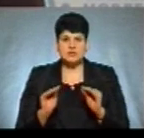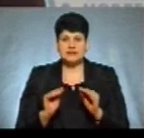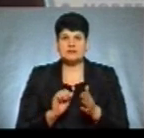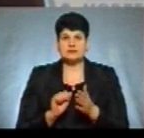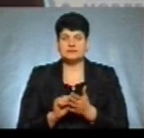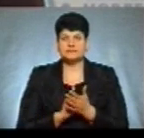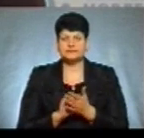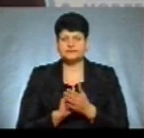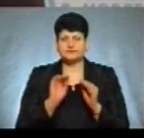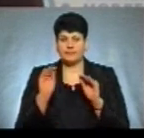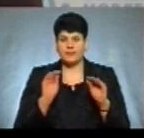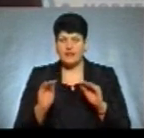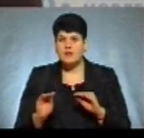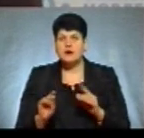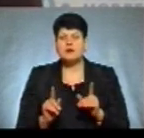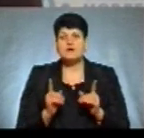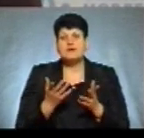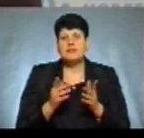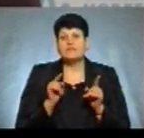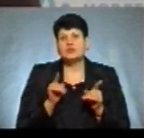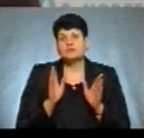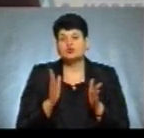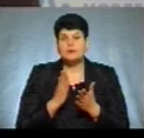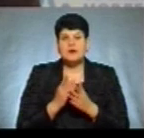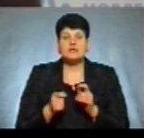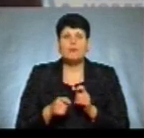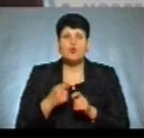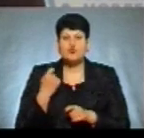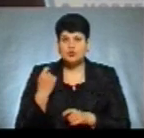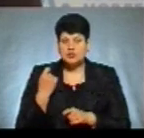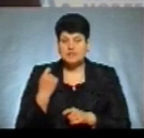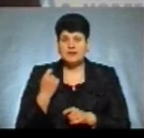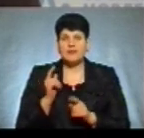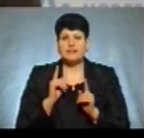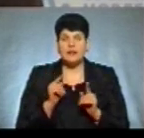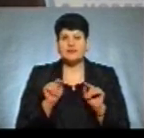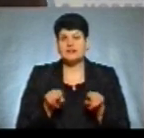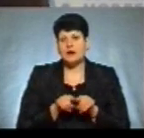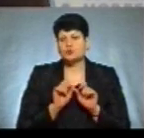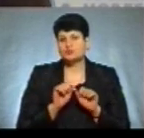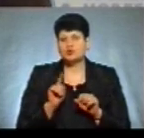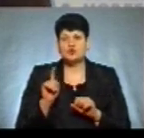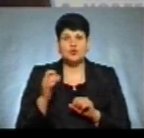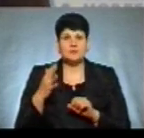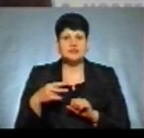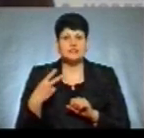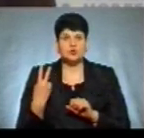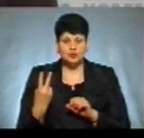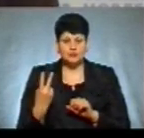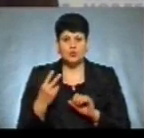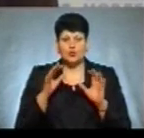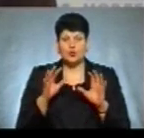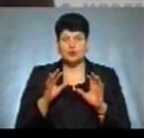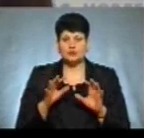вони будуть відповідно мати порушення. Порушення відповідно навіть також може бути статті 152 Кодексу України